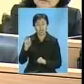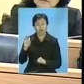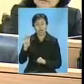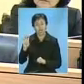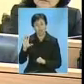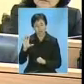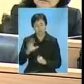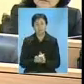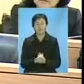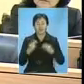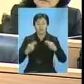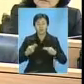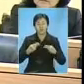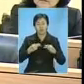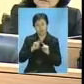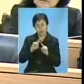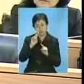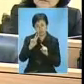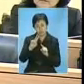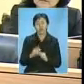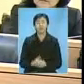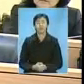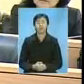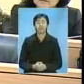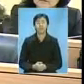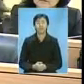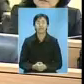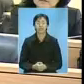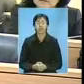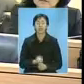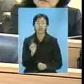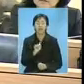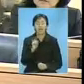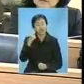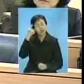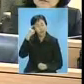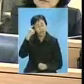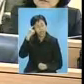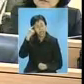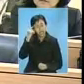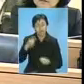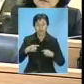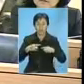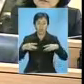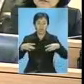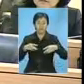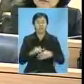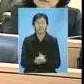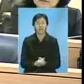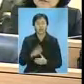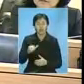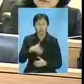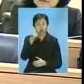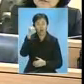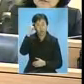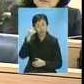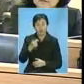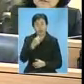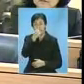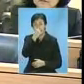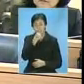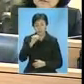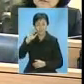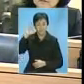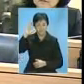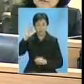1945เกิดสงครามโลกครั้งที่2ก็ยังเกิดมาจากความเชื่อที่แตกต่างอยู่เดิมพวกเรารู้จักฮิตเลอร์ดีเร